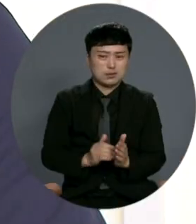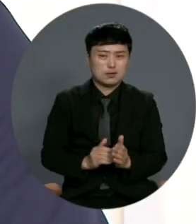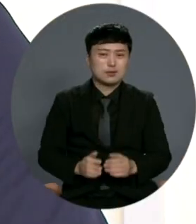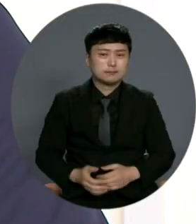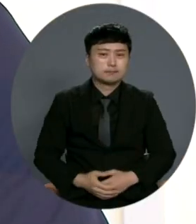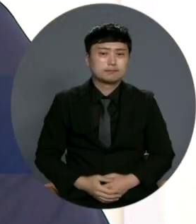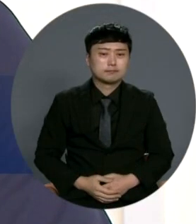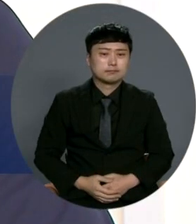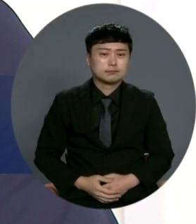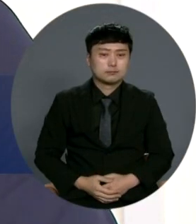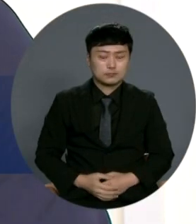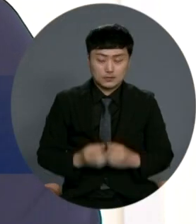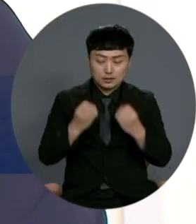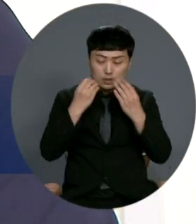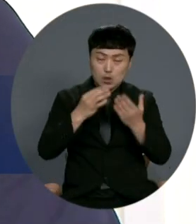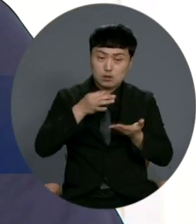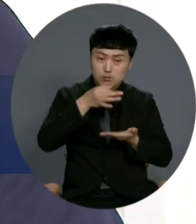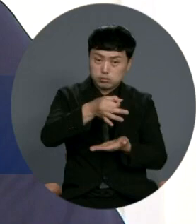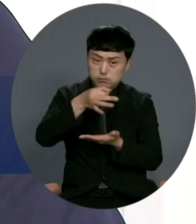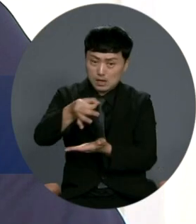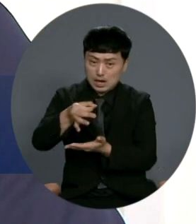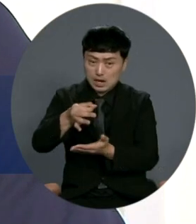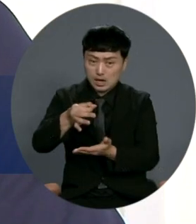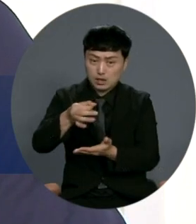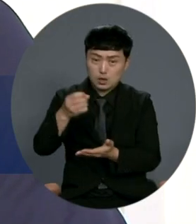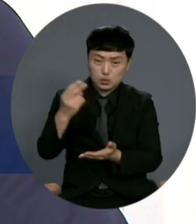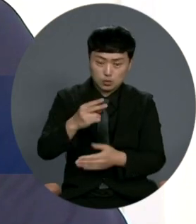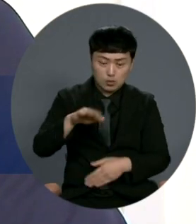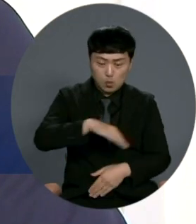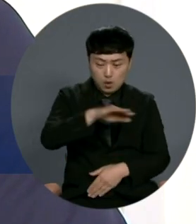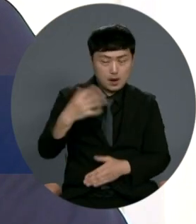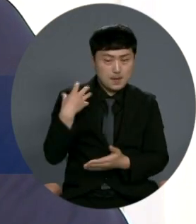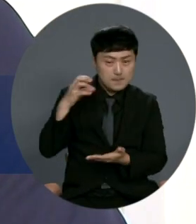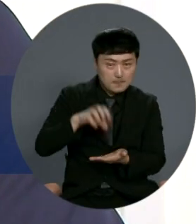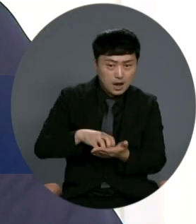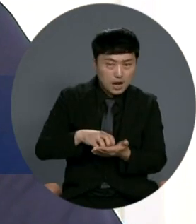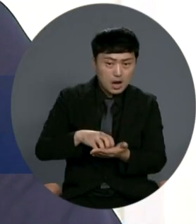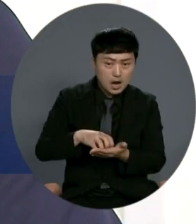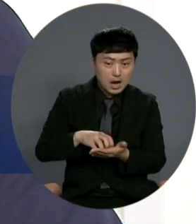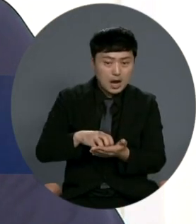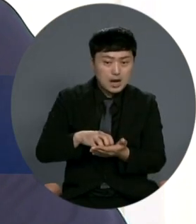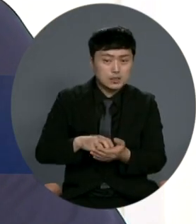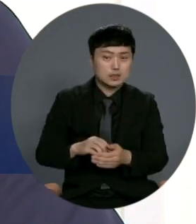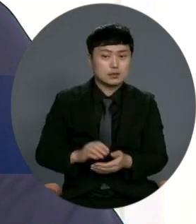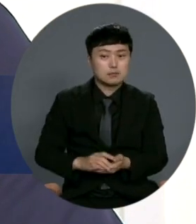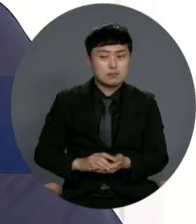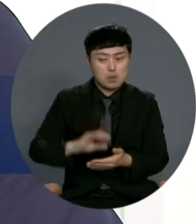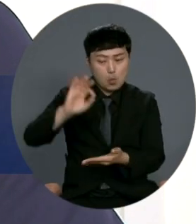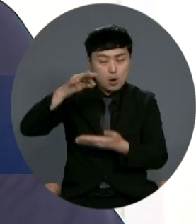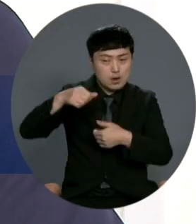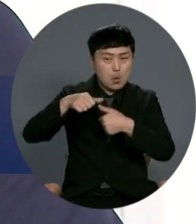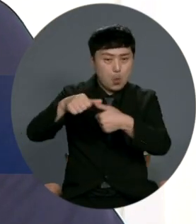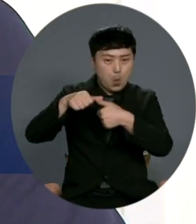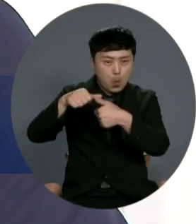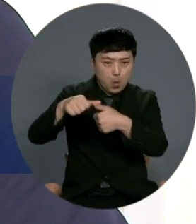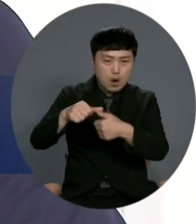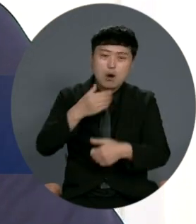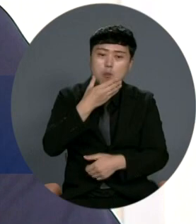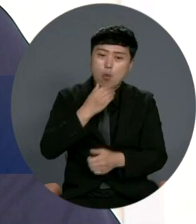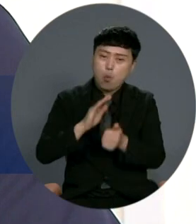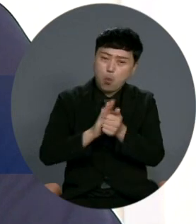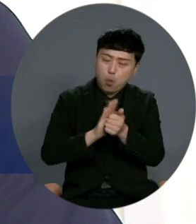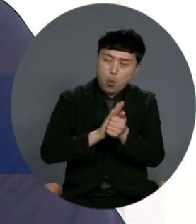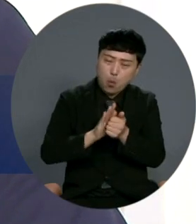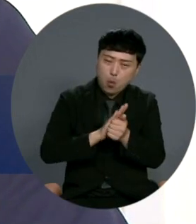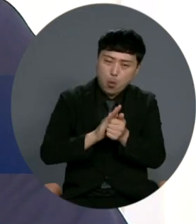신규 투자라든지 아니면은 저희에게 돌아오는 것들이 임금 협상이라든가 복지라든가 이런 것들을 한